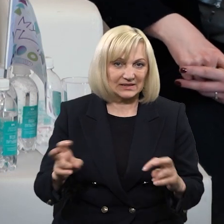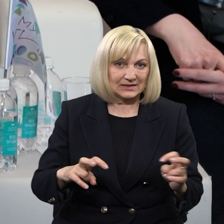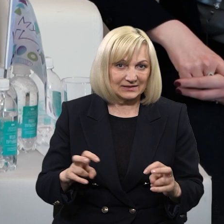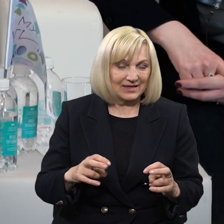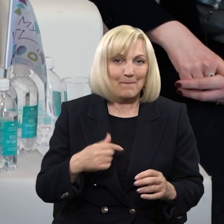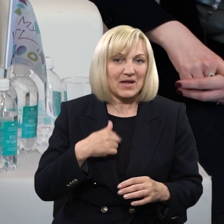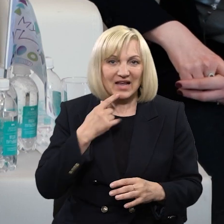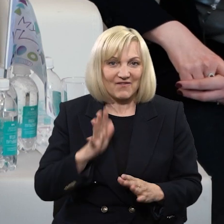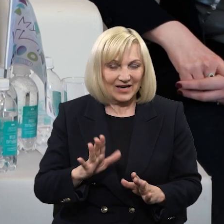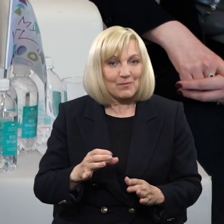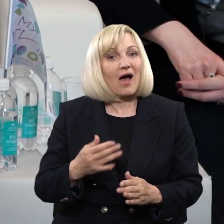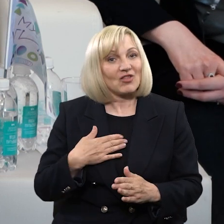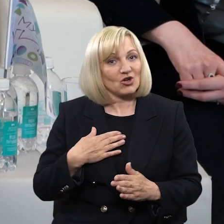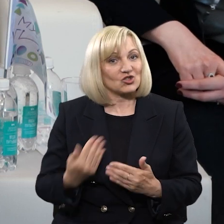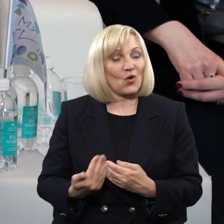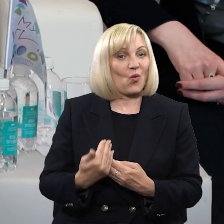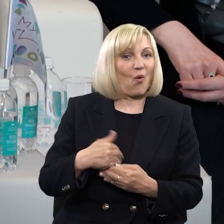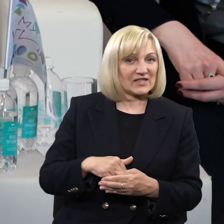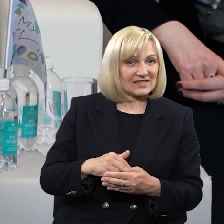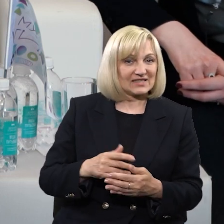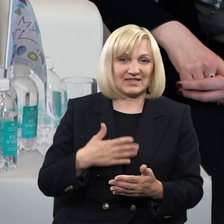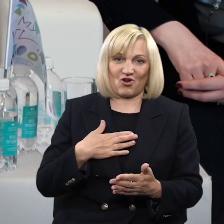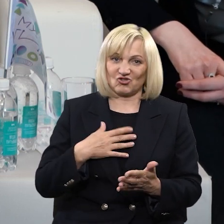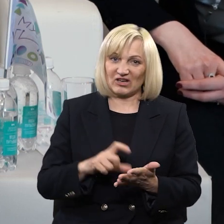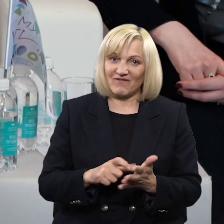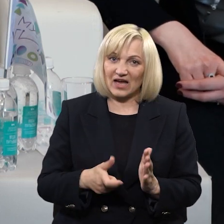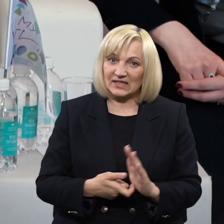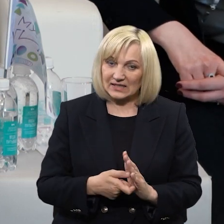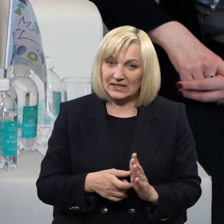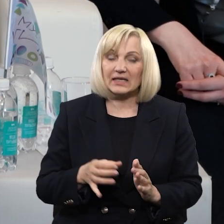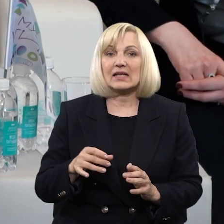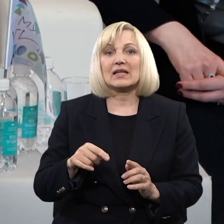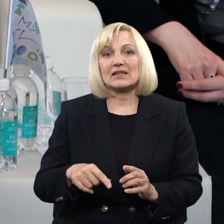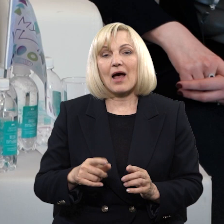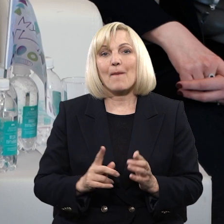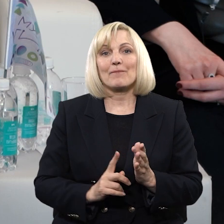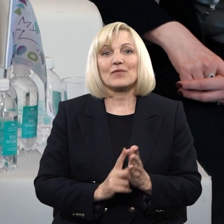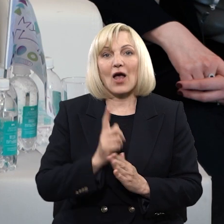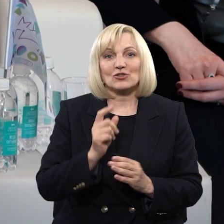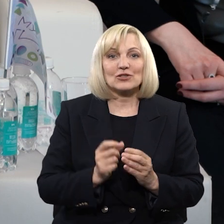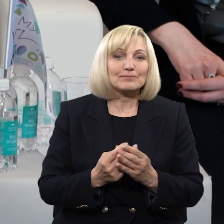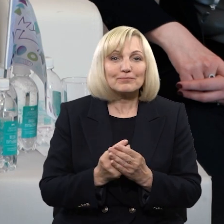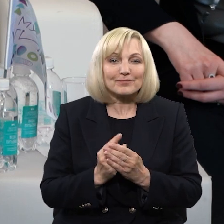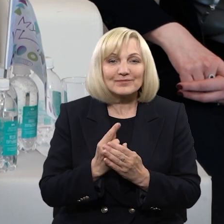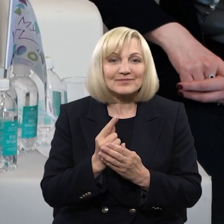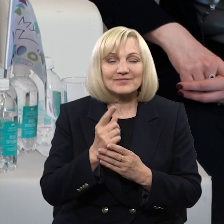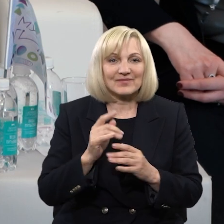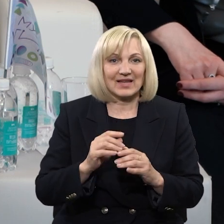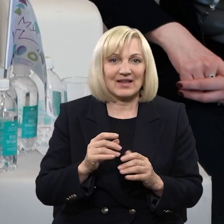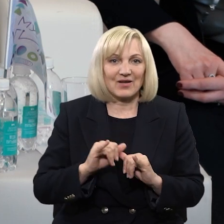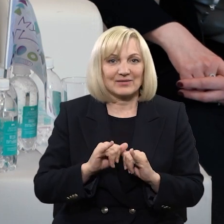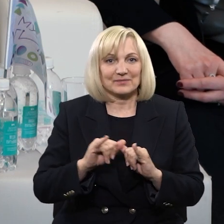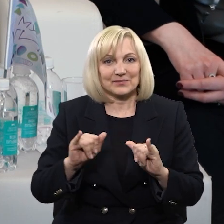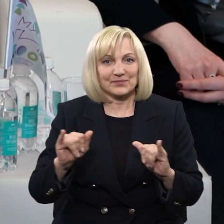мы называем не посетители а Наши гости нашей квартиры и именно из него стали Растите первые ростки